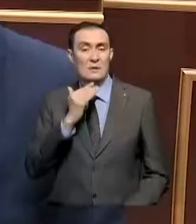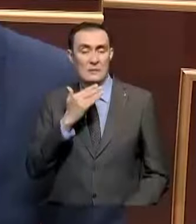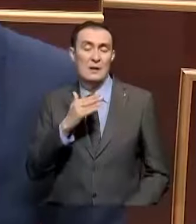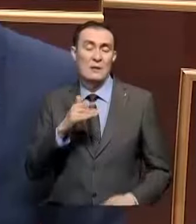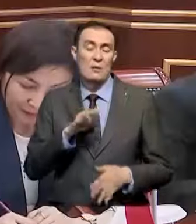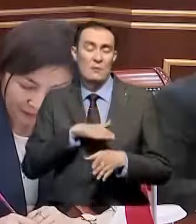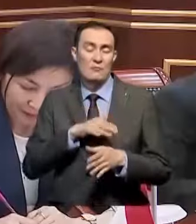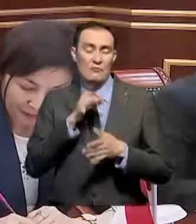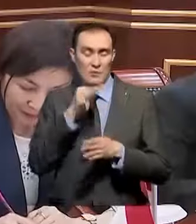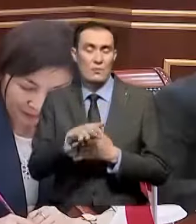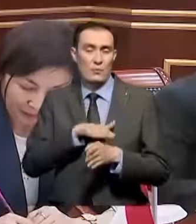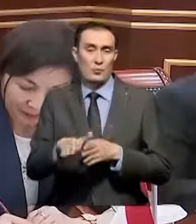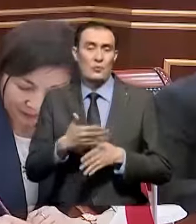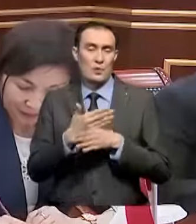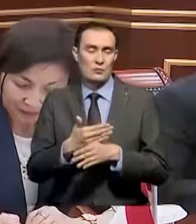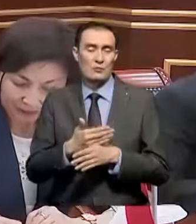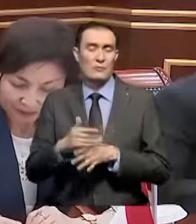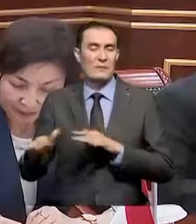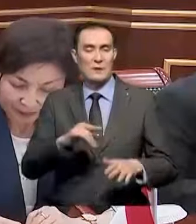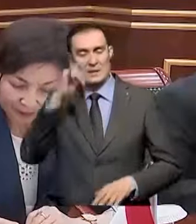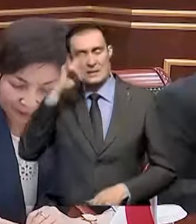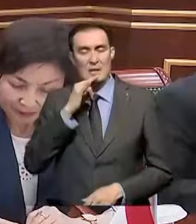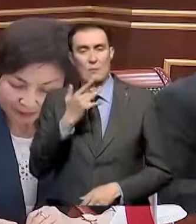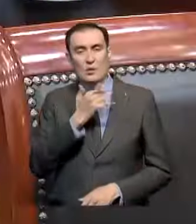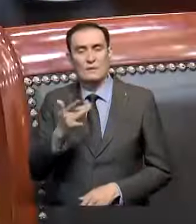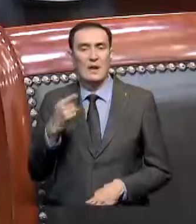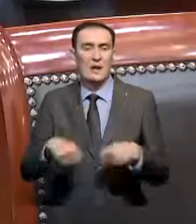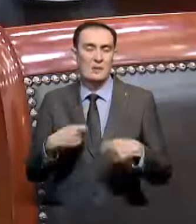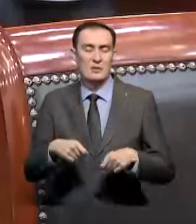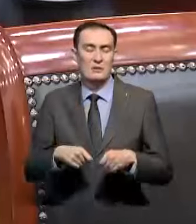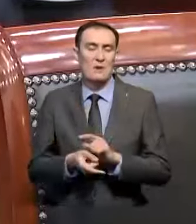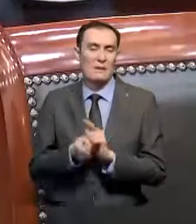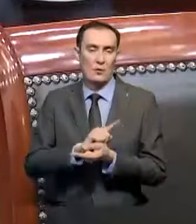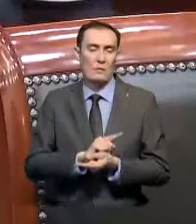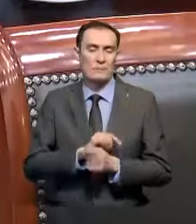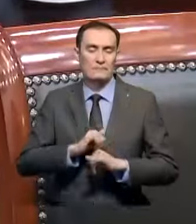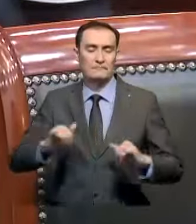Республики выразил полную поддержку проводимым в Казахстане политическим и экономическим реформам.